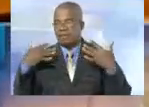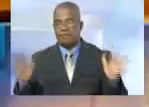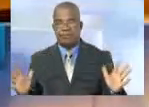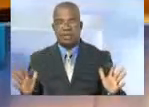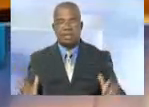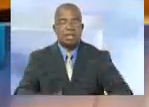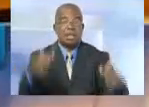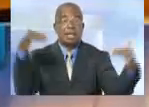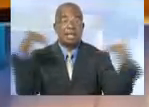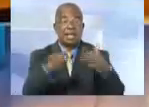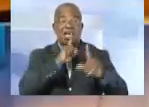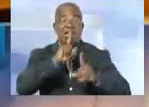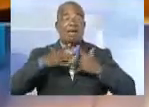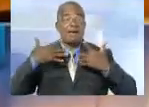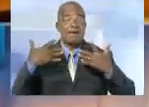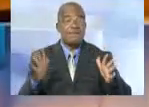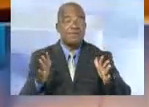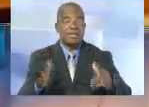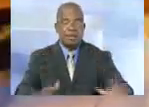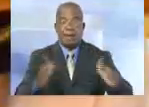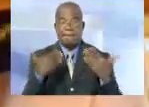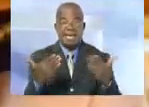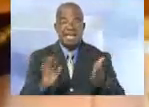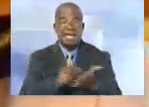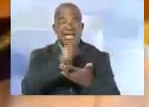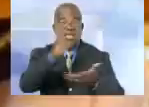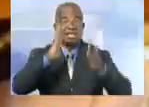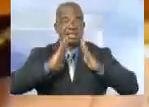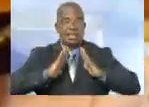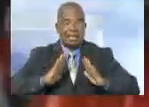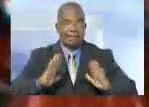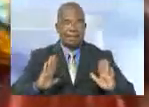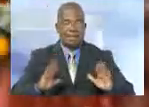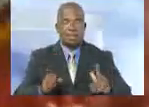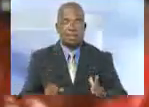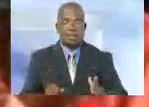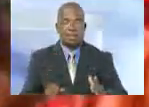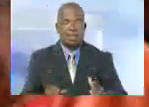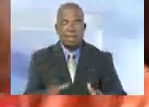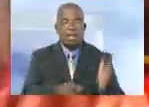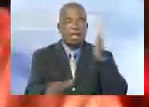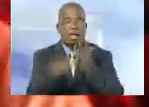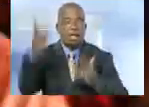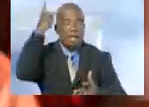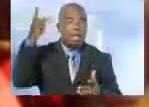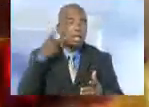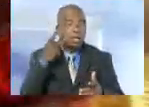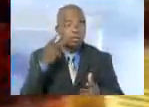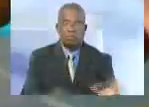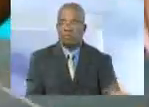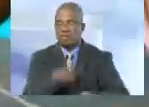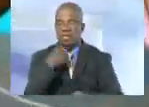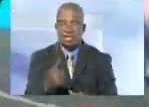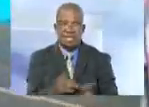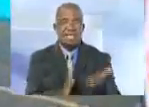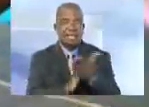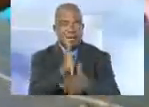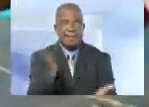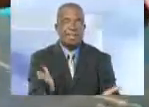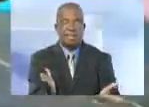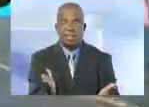infrastructures, mais vous avez surtout contribué à la réhabilitation des esprits. Cette reconnaissance conforte l'ONG Aweco